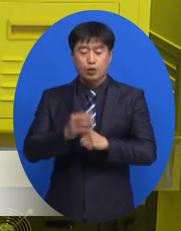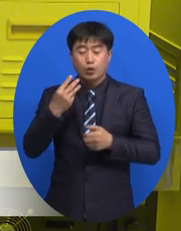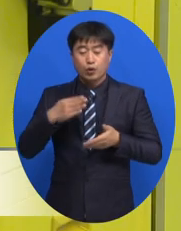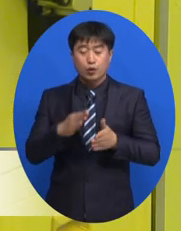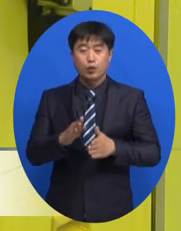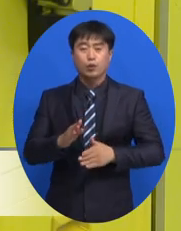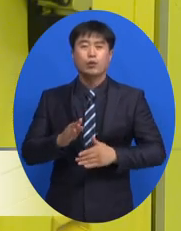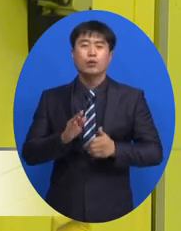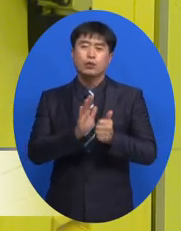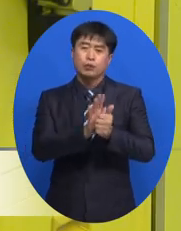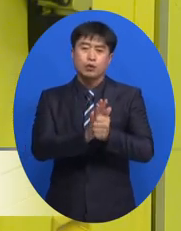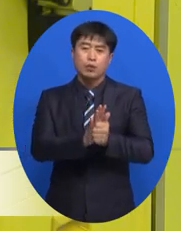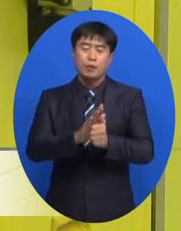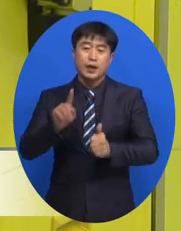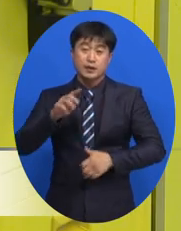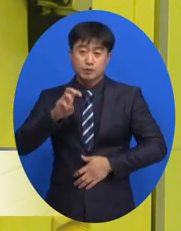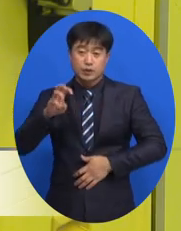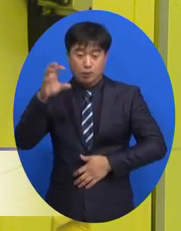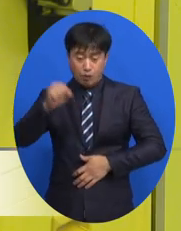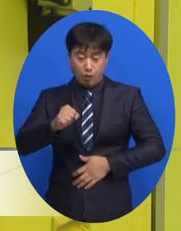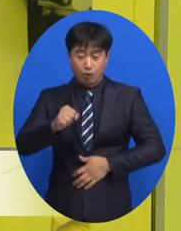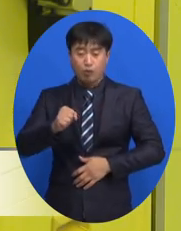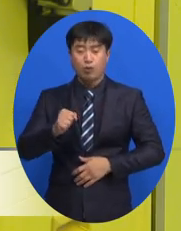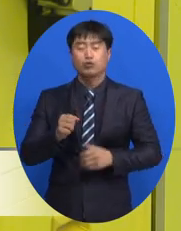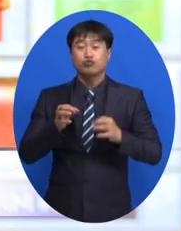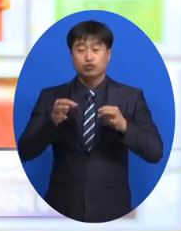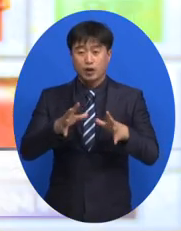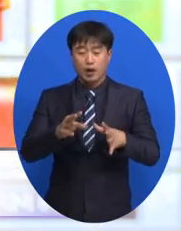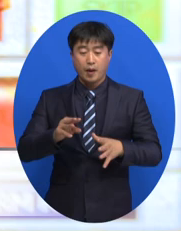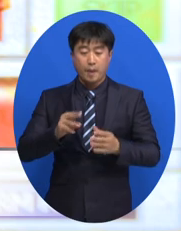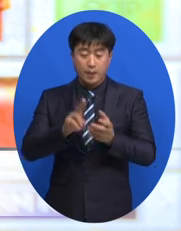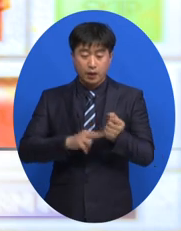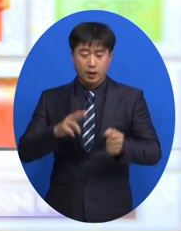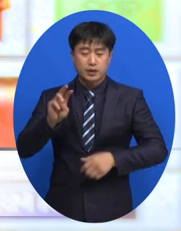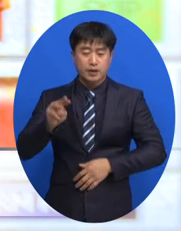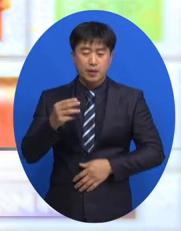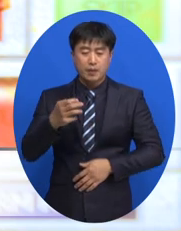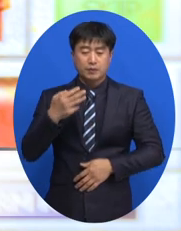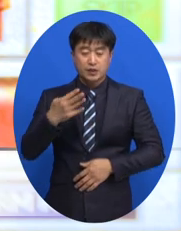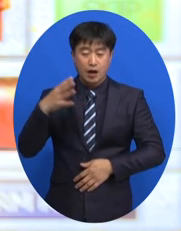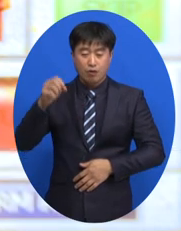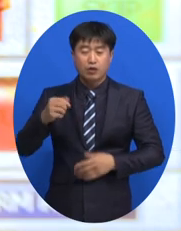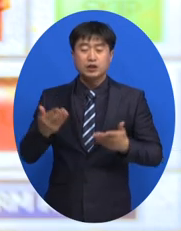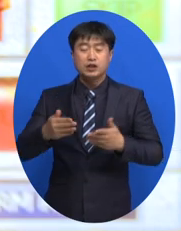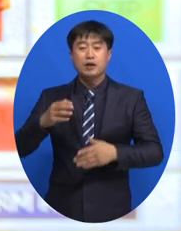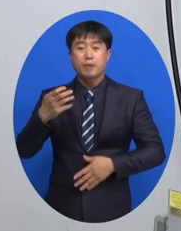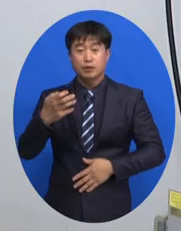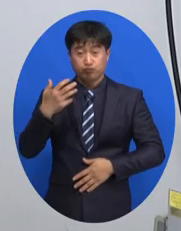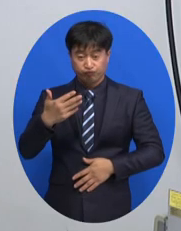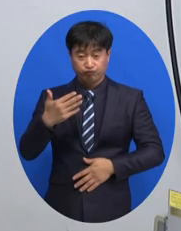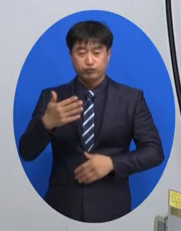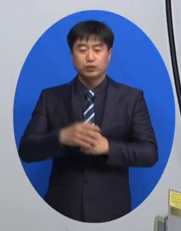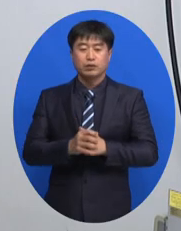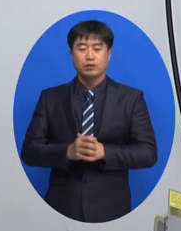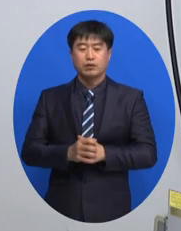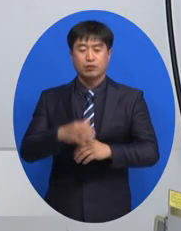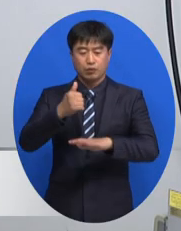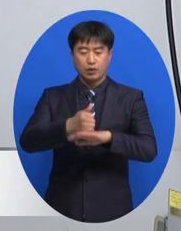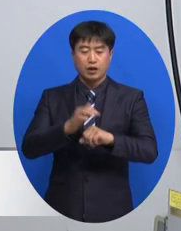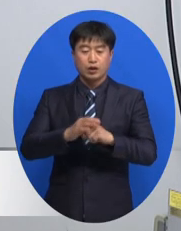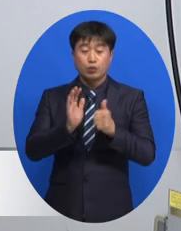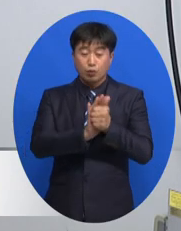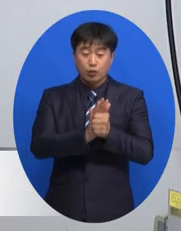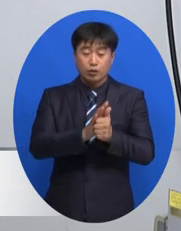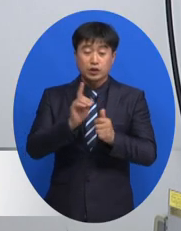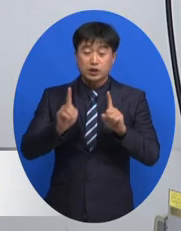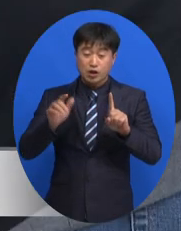130억 원을 투입한 결과 매출은 384억 원, 일자리는 281개를 창출하는 성과를 냈습니다. 지원금